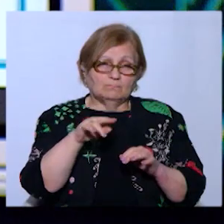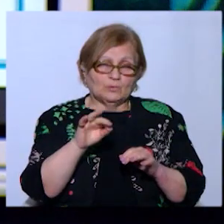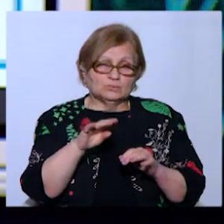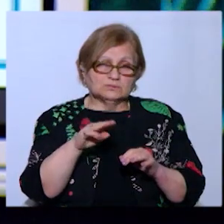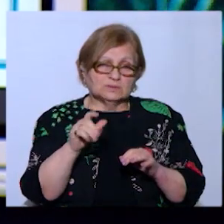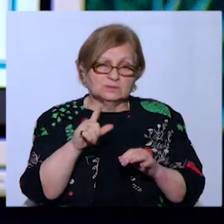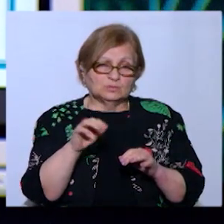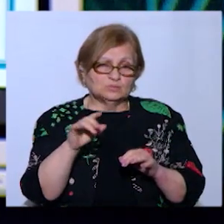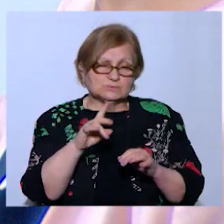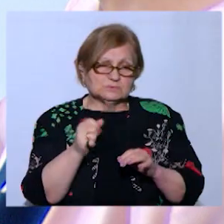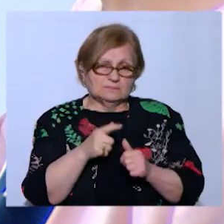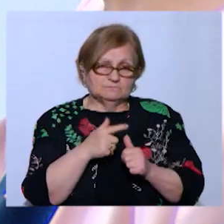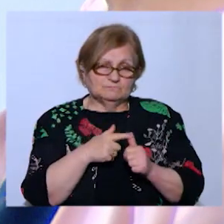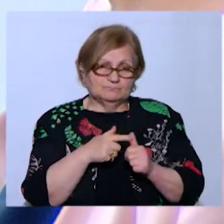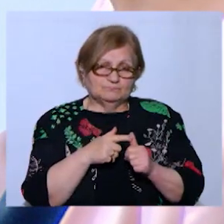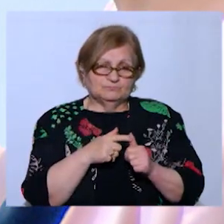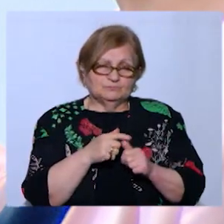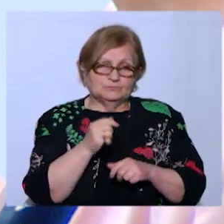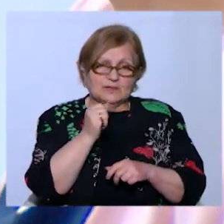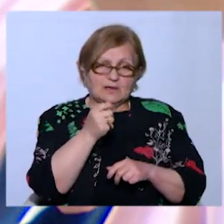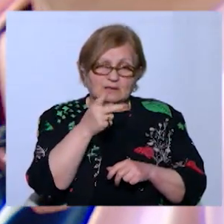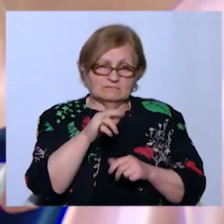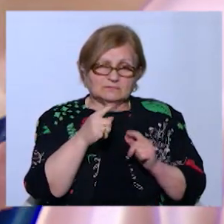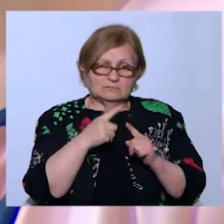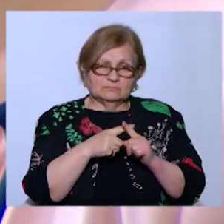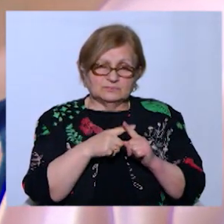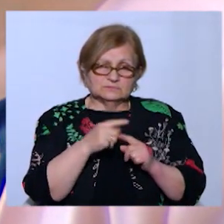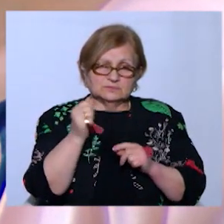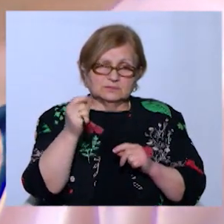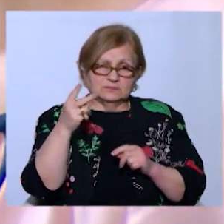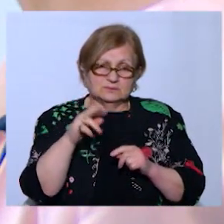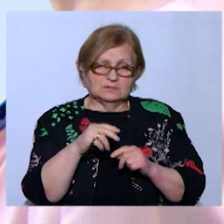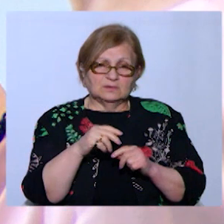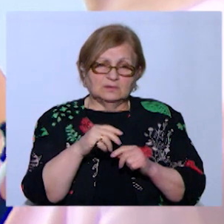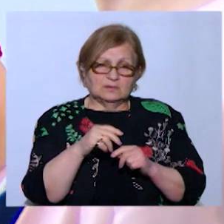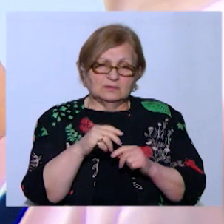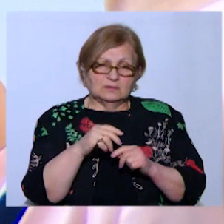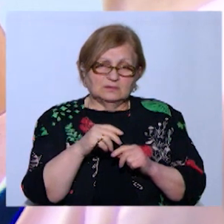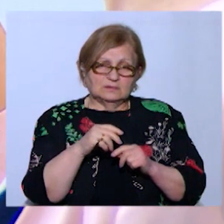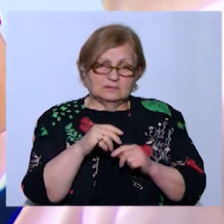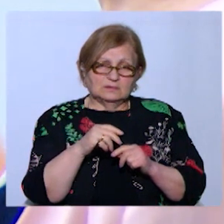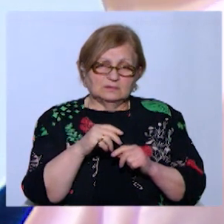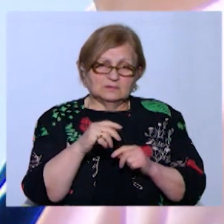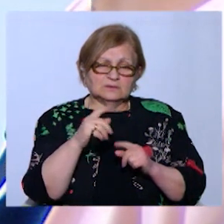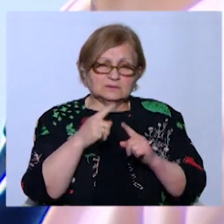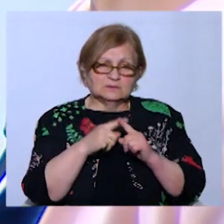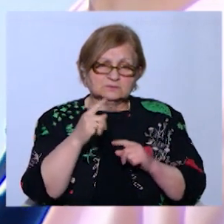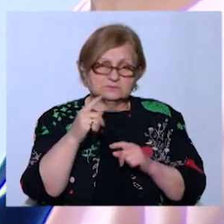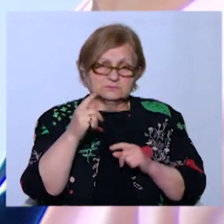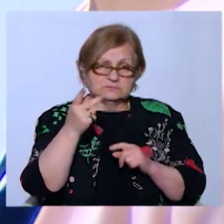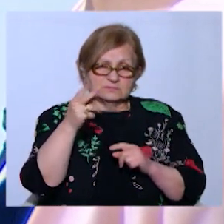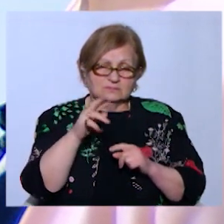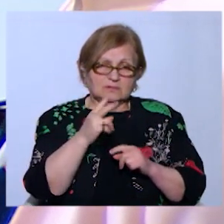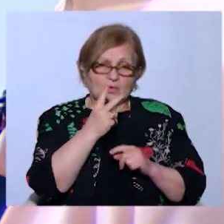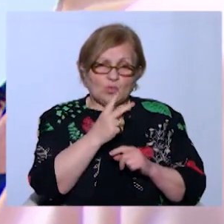A კვადრატს პლუს A კვადრატი უდრის ჰიპოტენუზა აღნიშნოთ X-ით. X კვადრატი